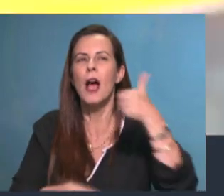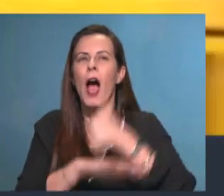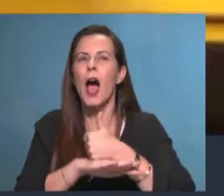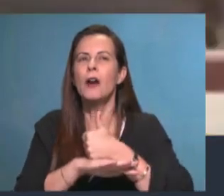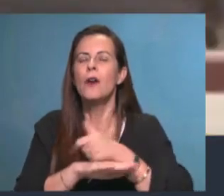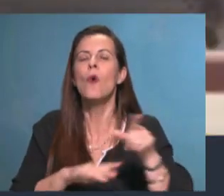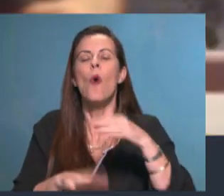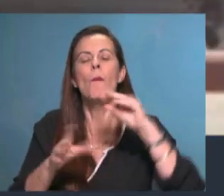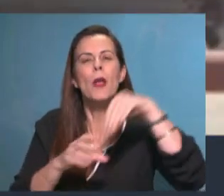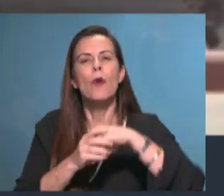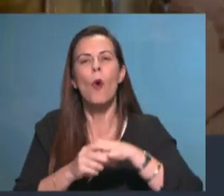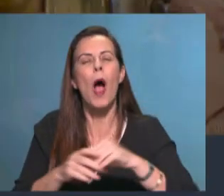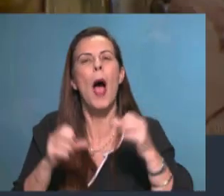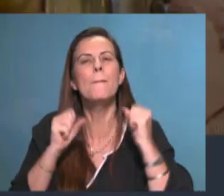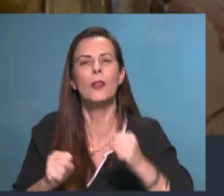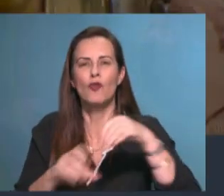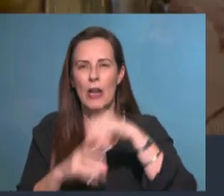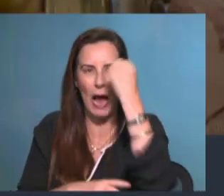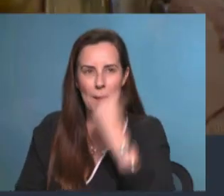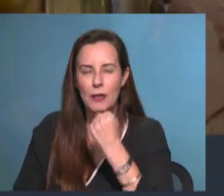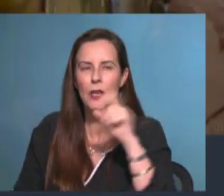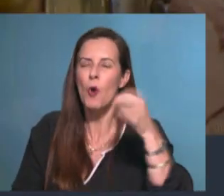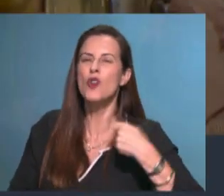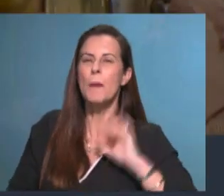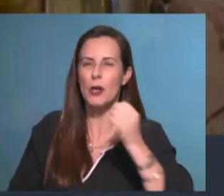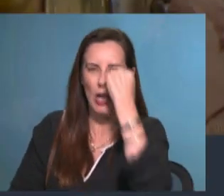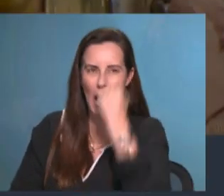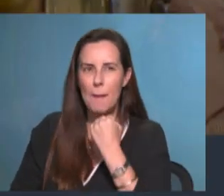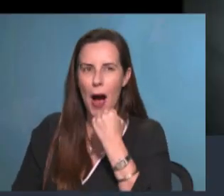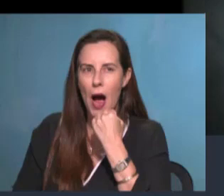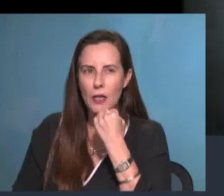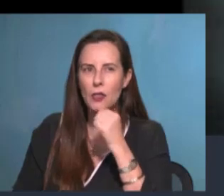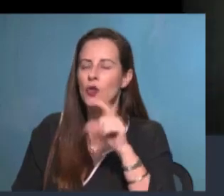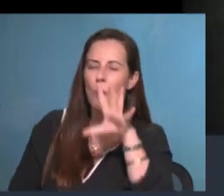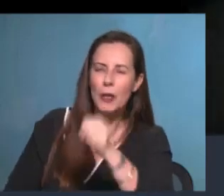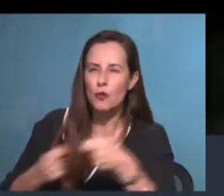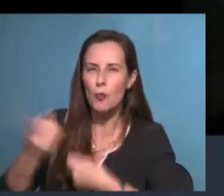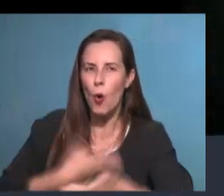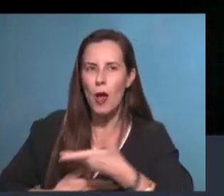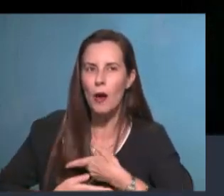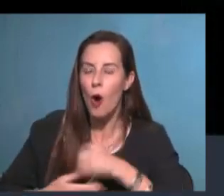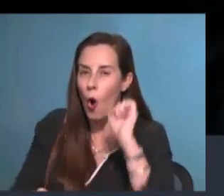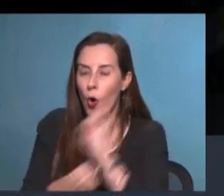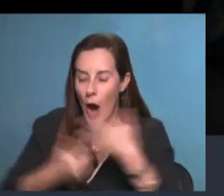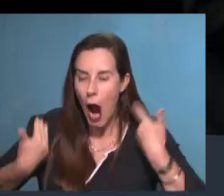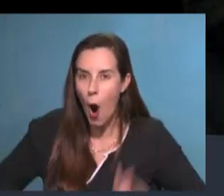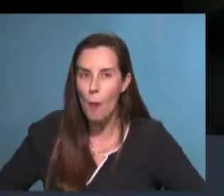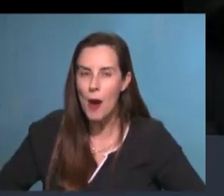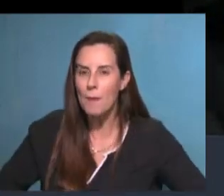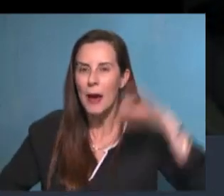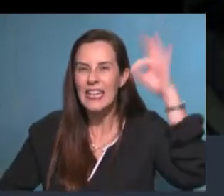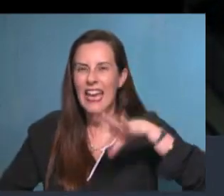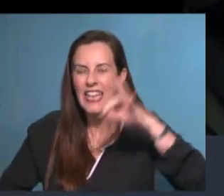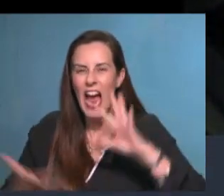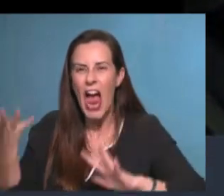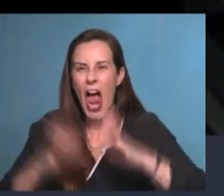מנגנון הביטחון של חמאס, השבק החמאסי שמאתר משתפי פעולה, קושר אותם ערומים ברחוב ומתפקף עליהם גומי רותח